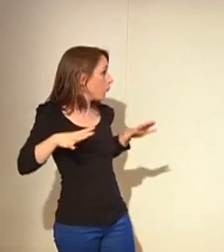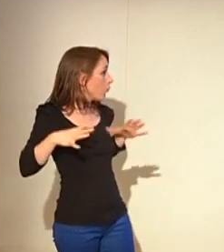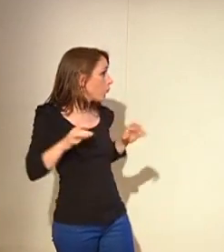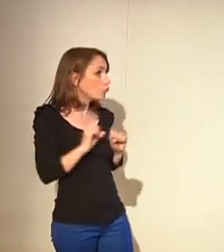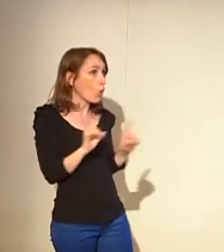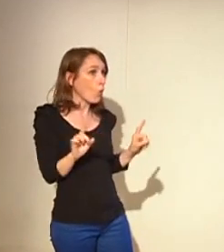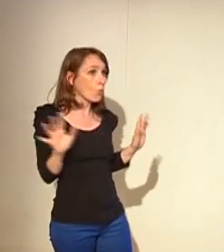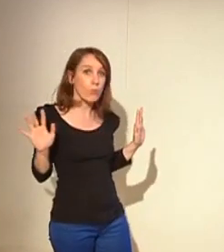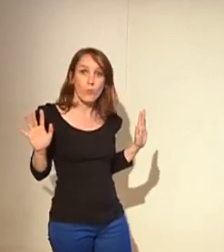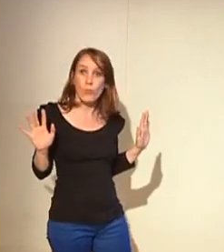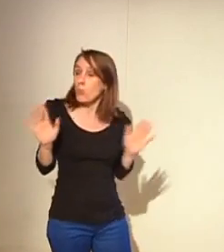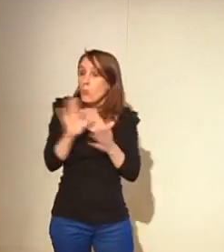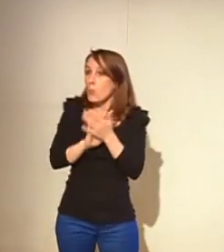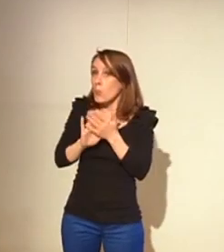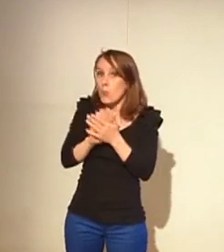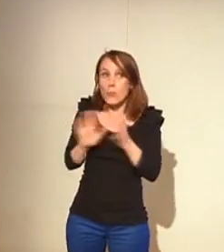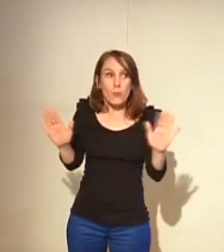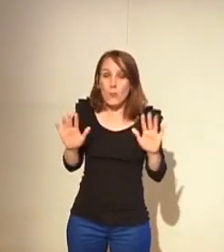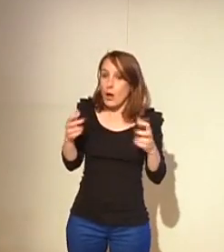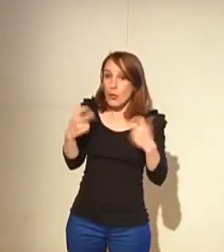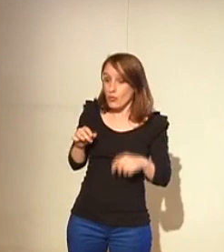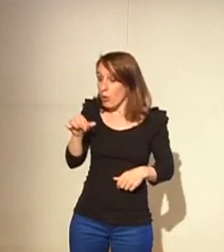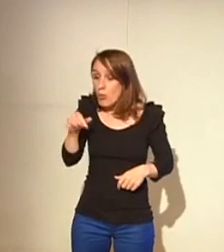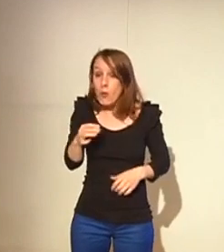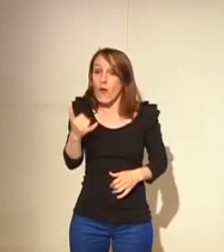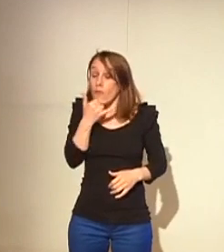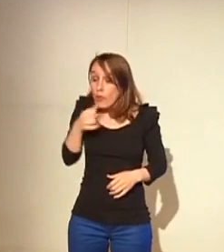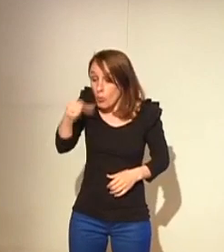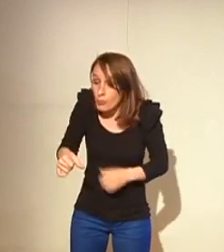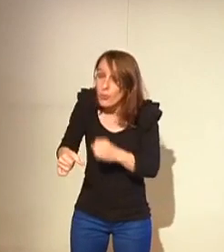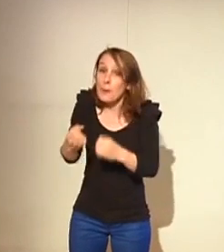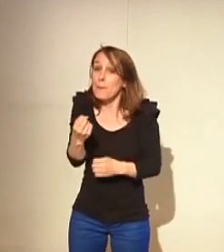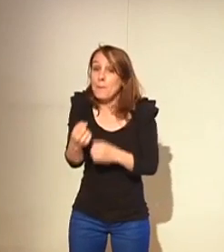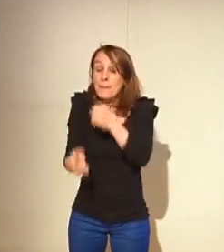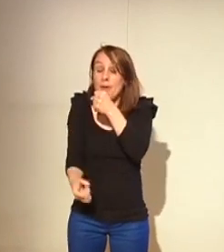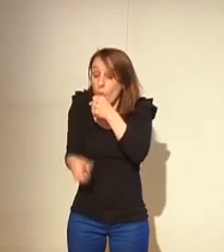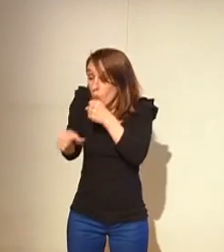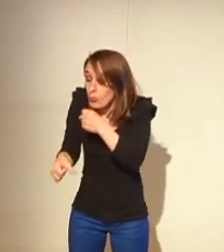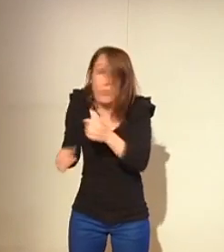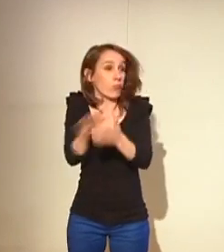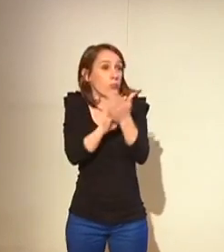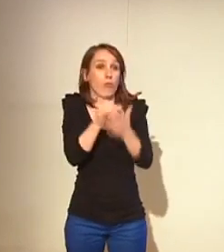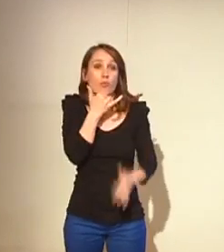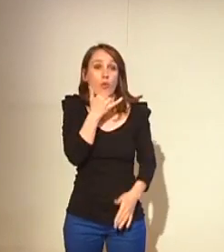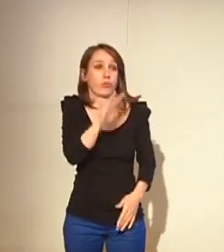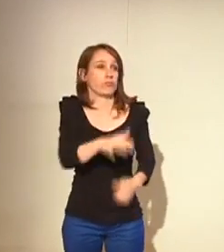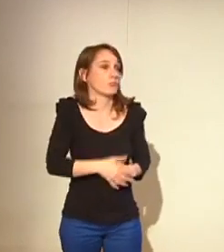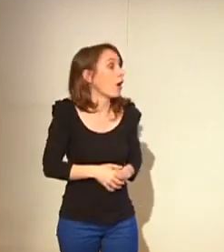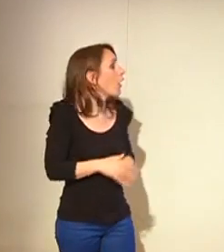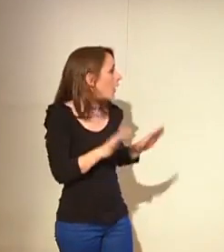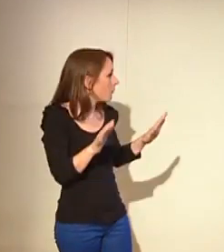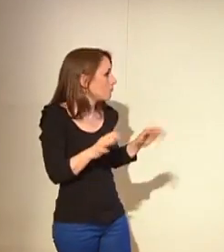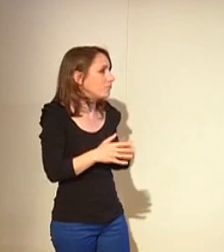non excuse-moiute depps bien donc monsieur de